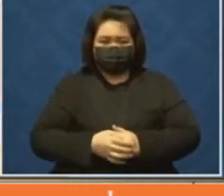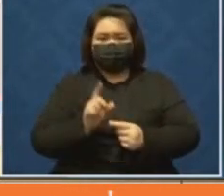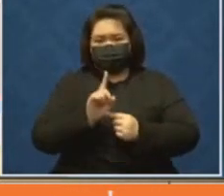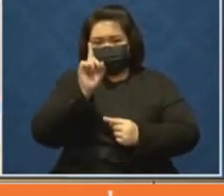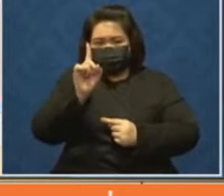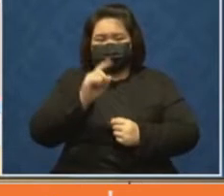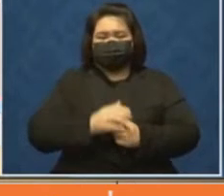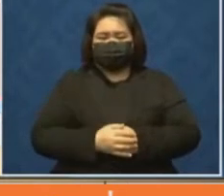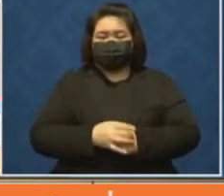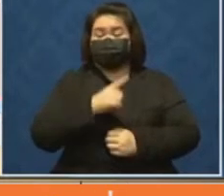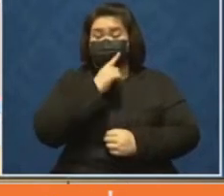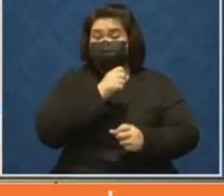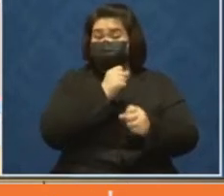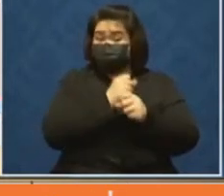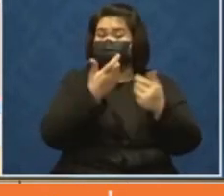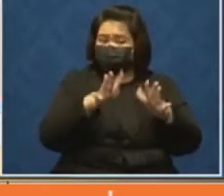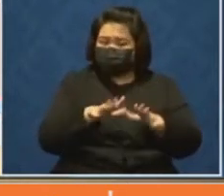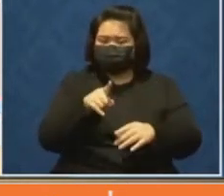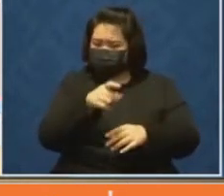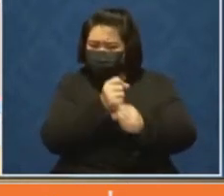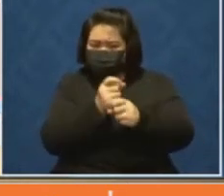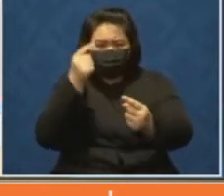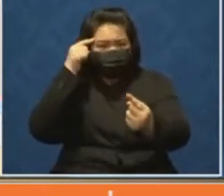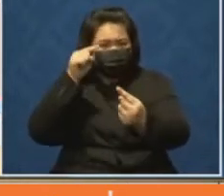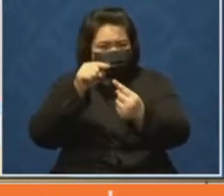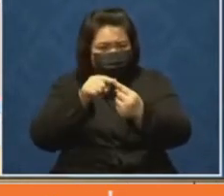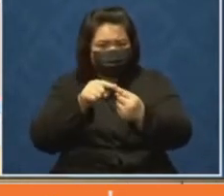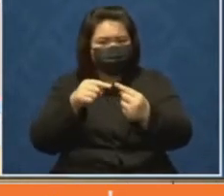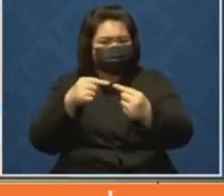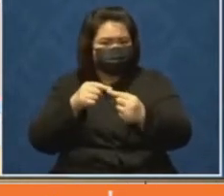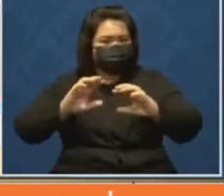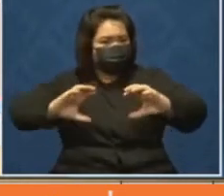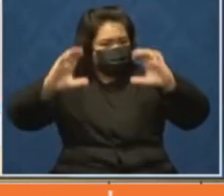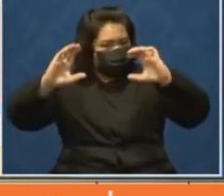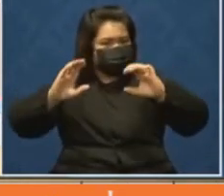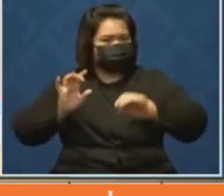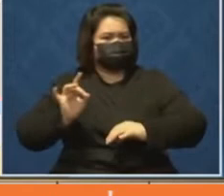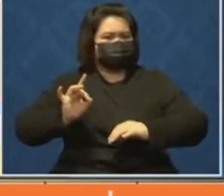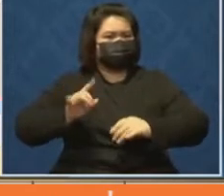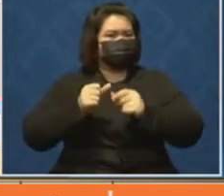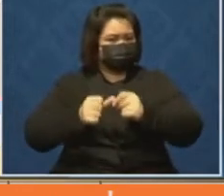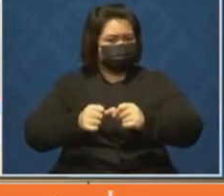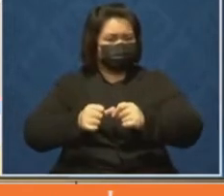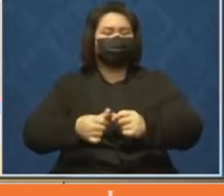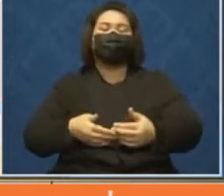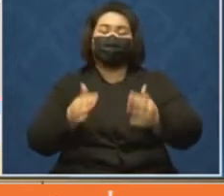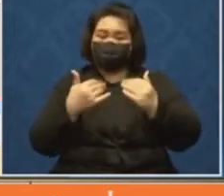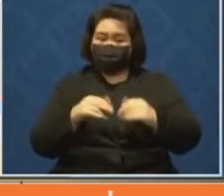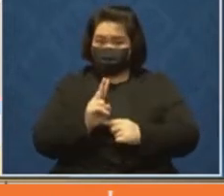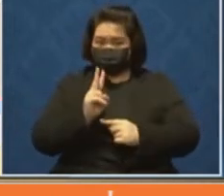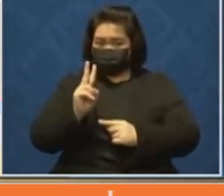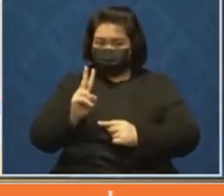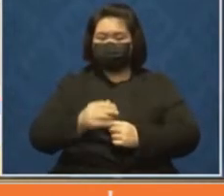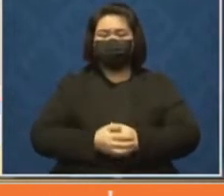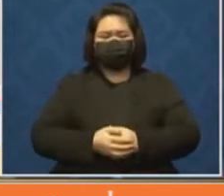เพื่อ ประโยชน ศาธารณะทำ วา ทำ เท่า ที่ จำเป็น เนี่ การ สําคั มา ๆมั หมาย ถ อะไร กั ท่ ทำ เท ท จำเป็น